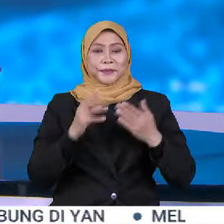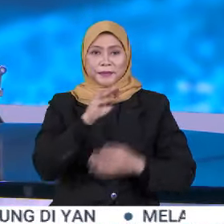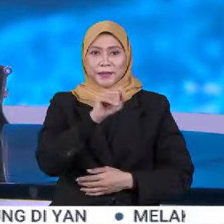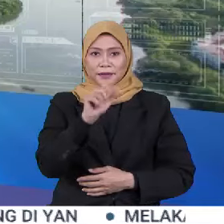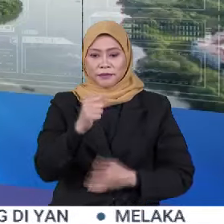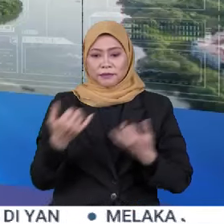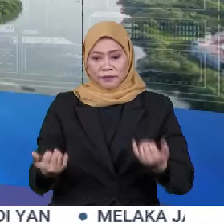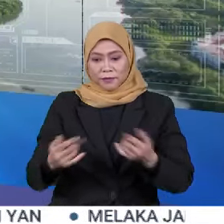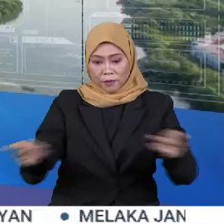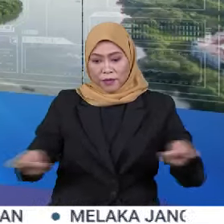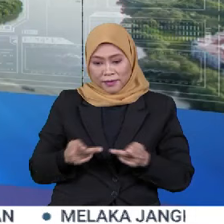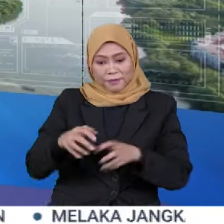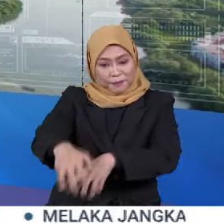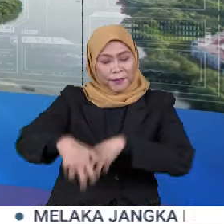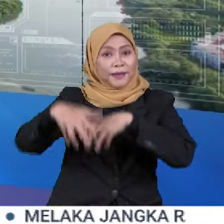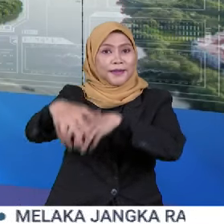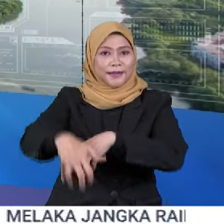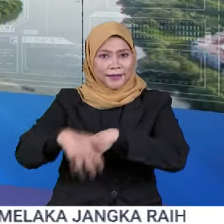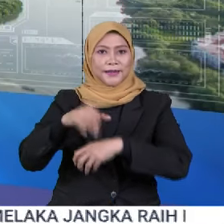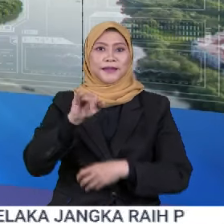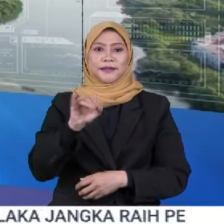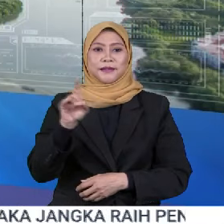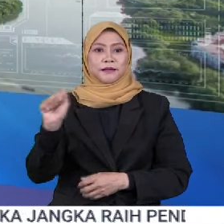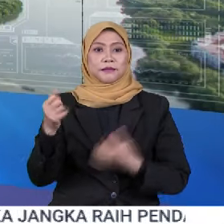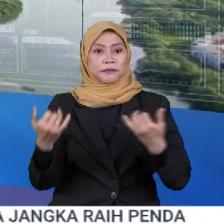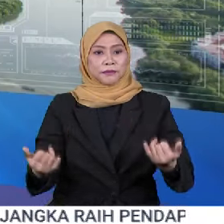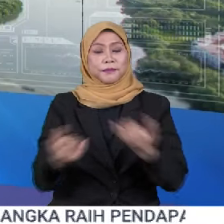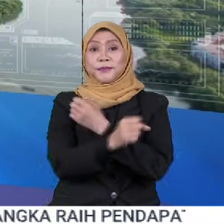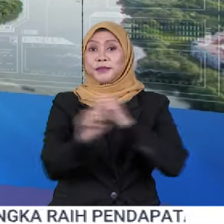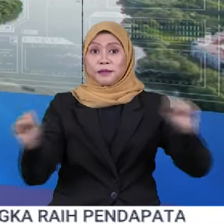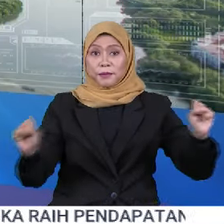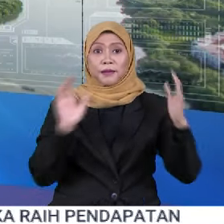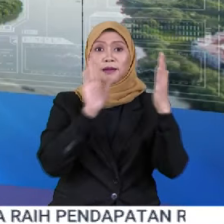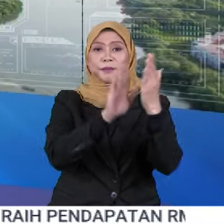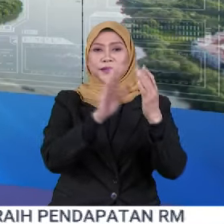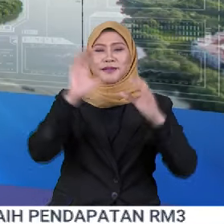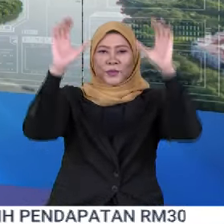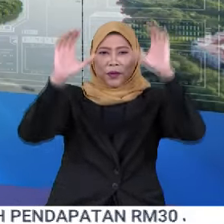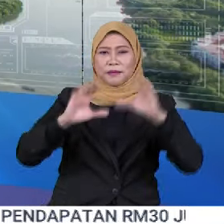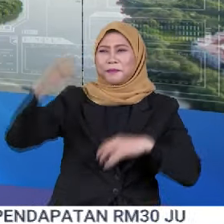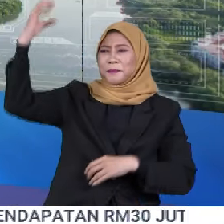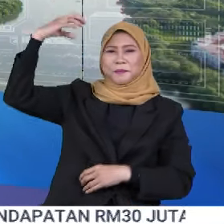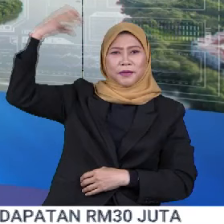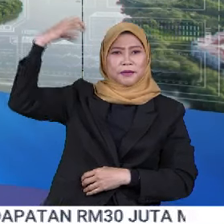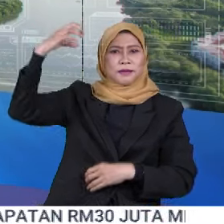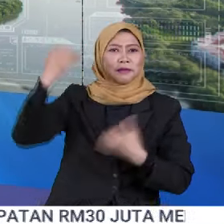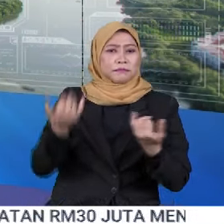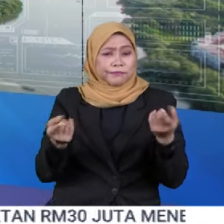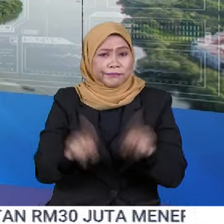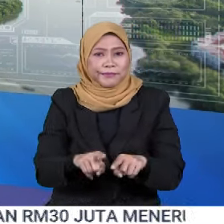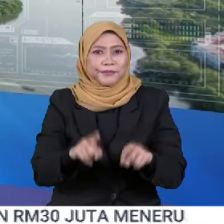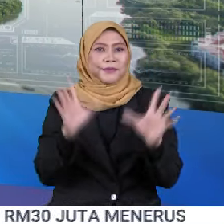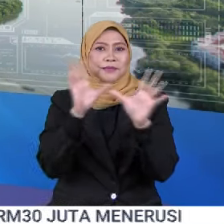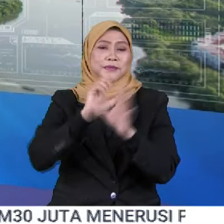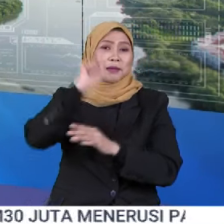pembangunan pertanian bersepadu Aida mula melakukan persediaan hadapi fenomena El Nino yang dijangkau melanda Negeri Ini